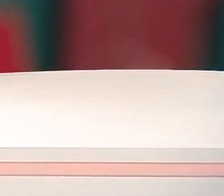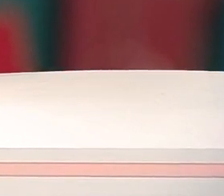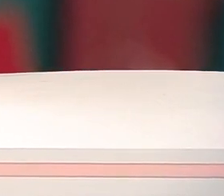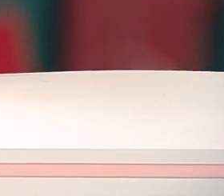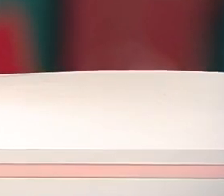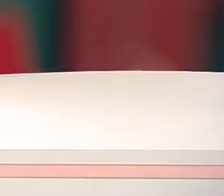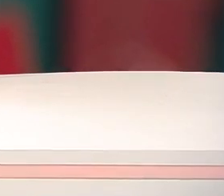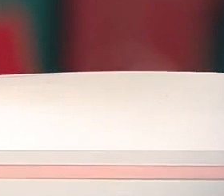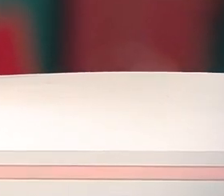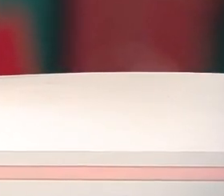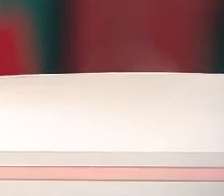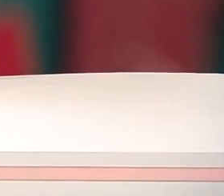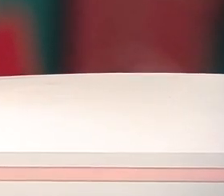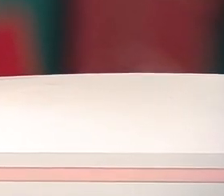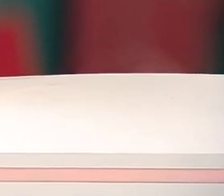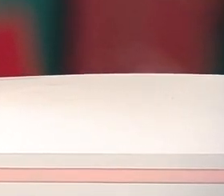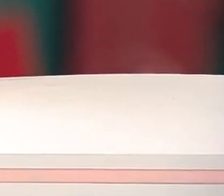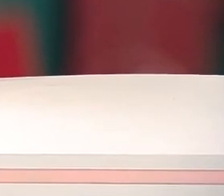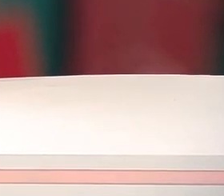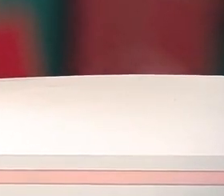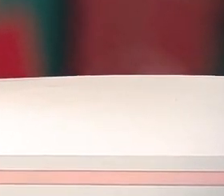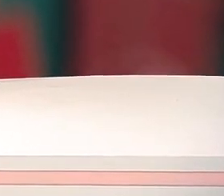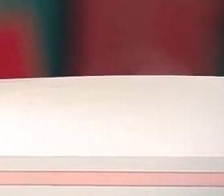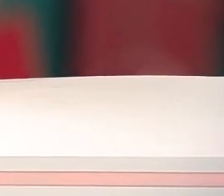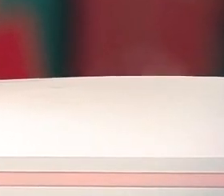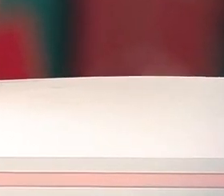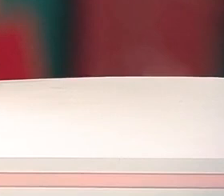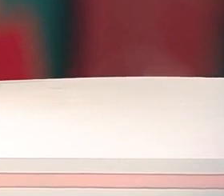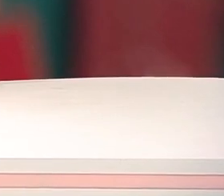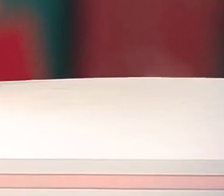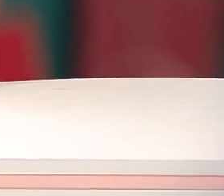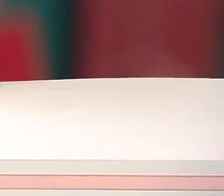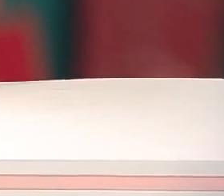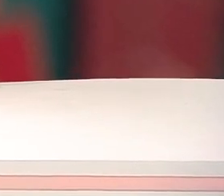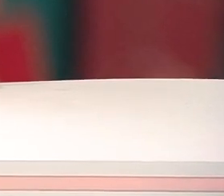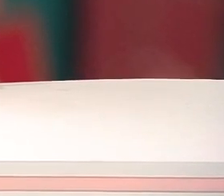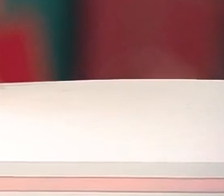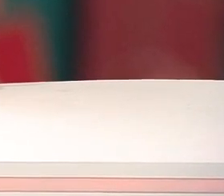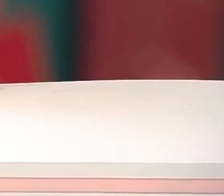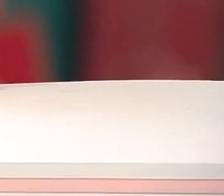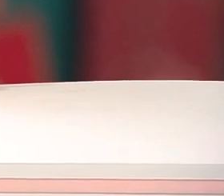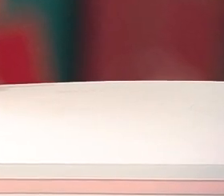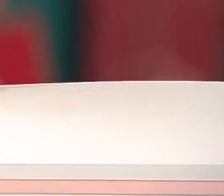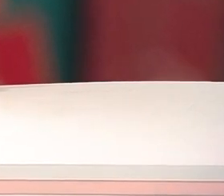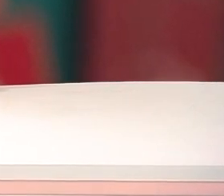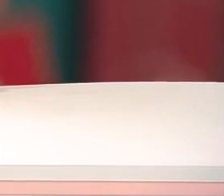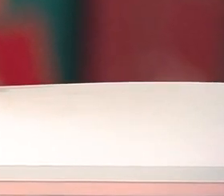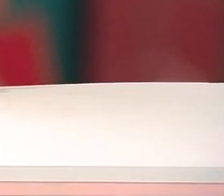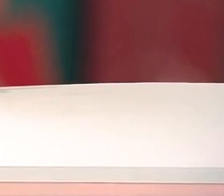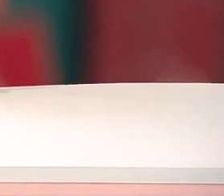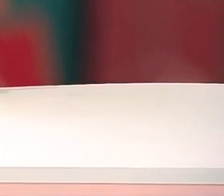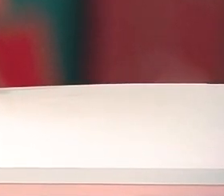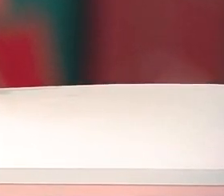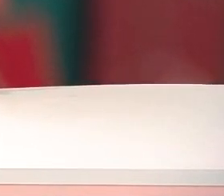mărțișor primit, pentru fiecare floare sau bomboană dăruită de domn cu ocazia zilei de 1 martie. Dacă în orașe polițiștii au împărțit flori la semafor, în